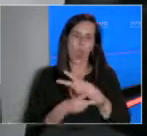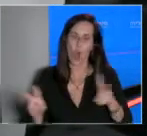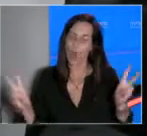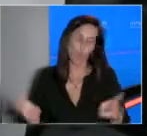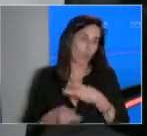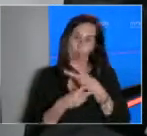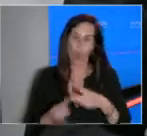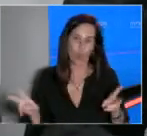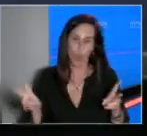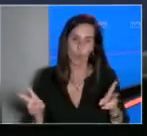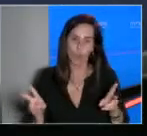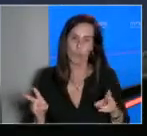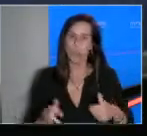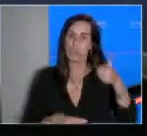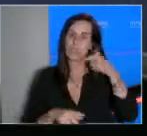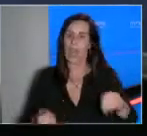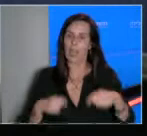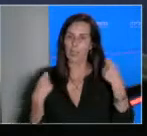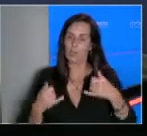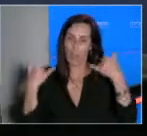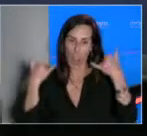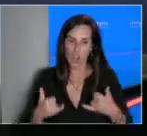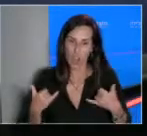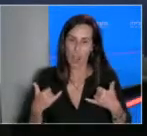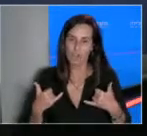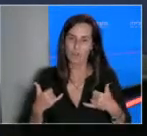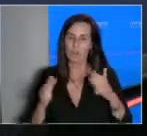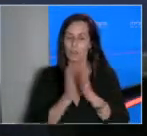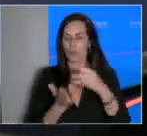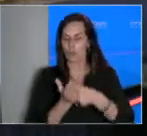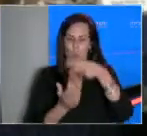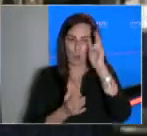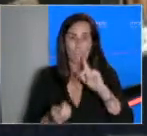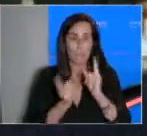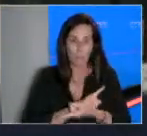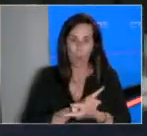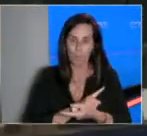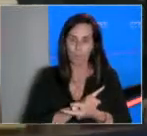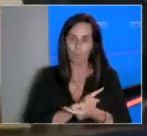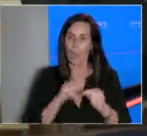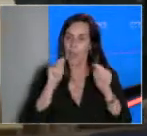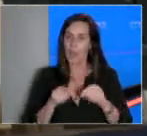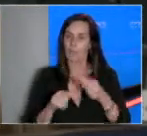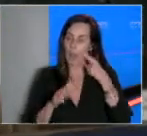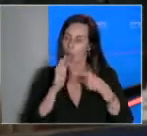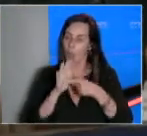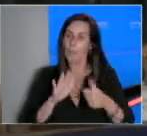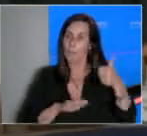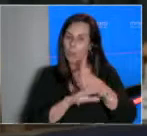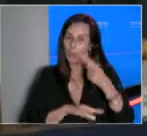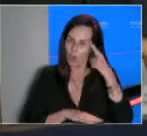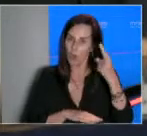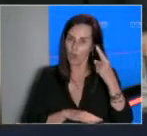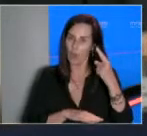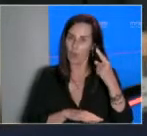לא יכול להיות ששר החינוך בימים כאלה מבקש תשלומי הורים. במקום לבוא ולהראות מנהיגות, שאני יודע